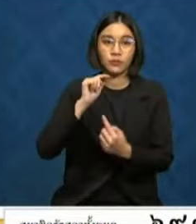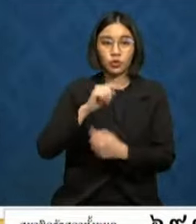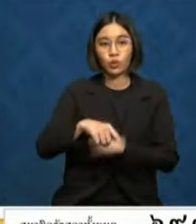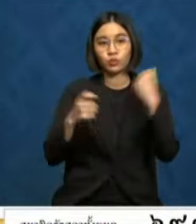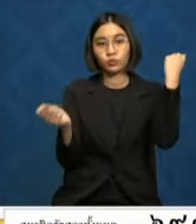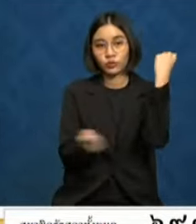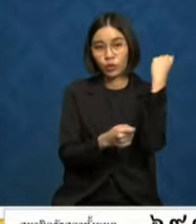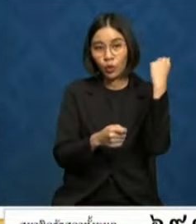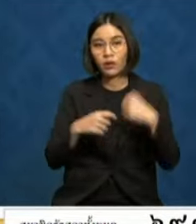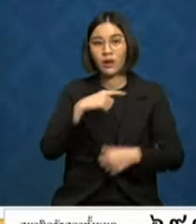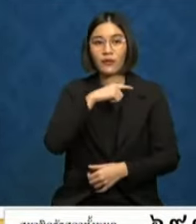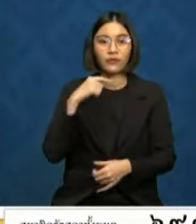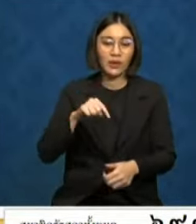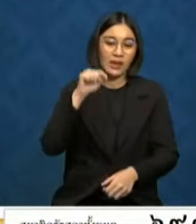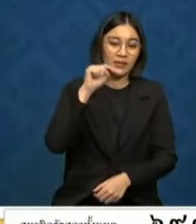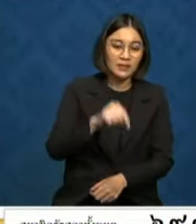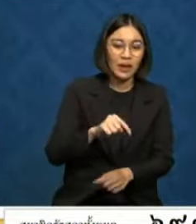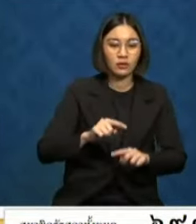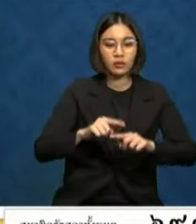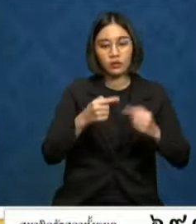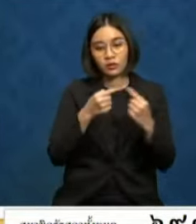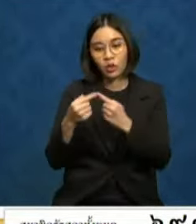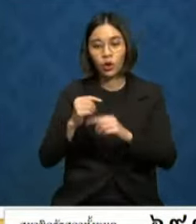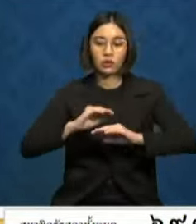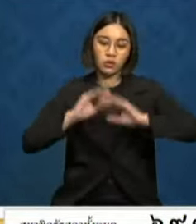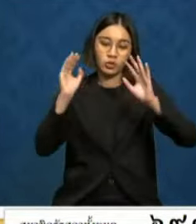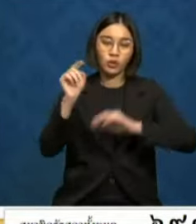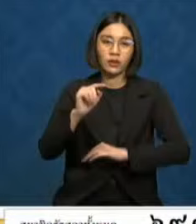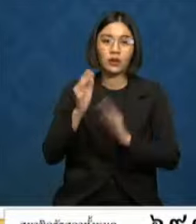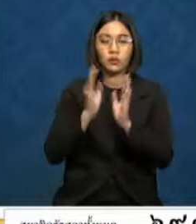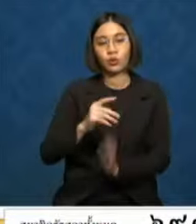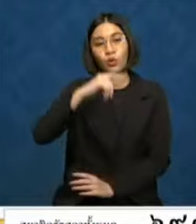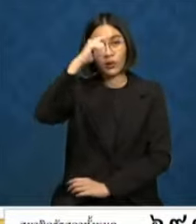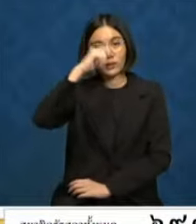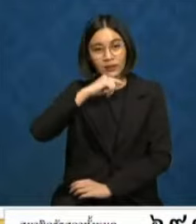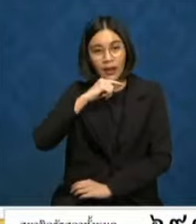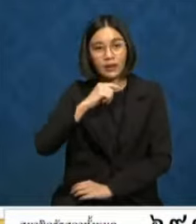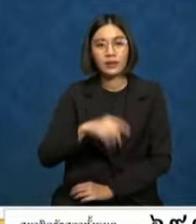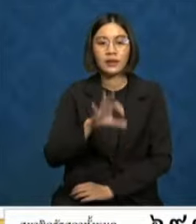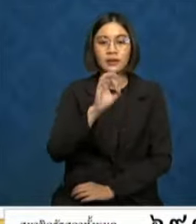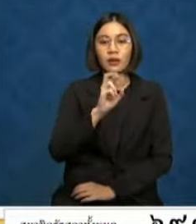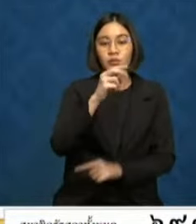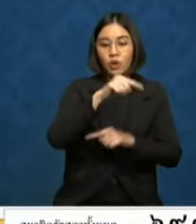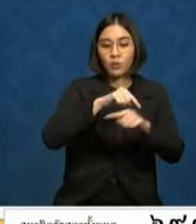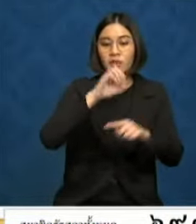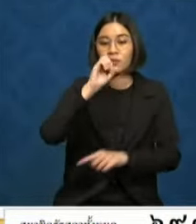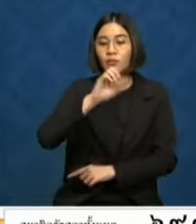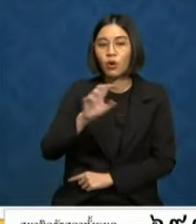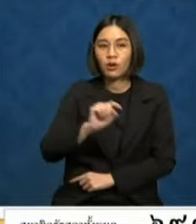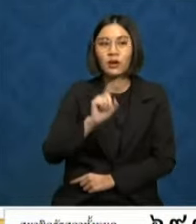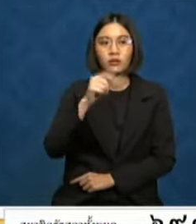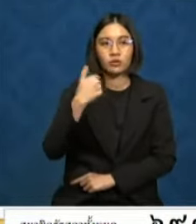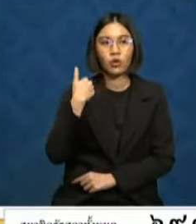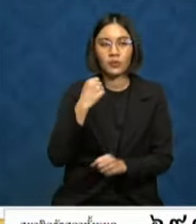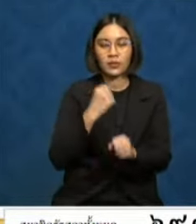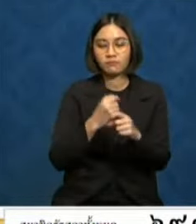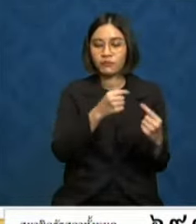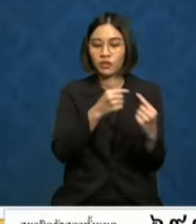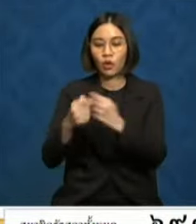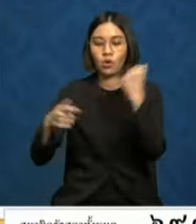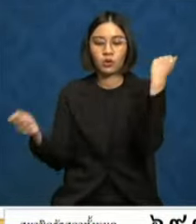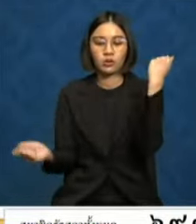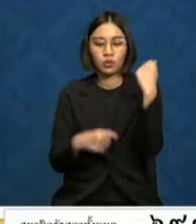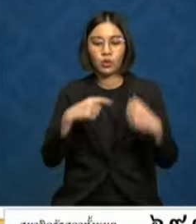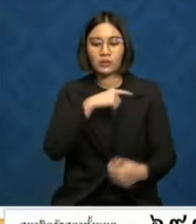ควรมีต่อหรือว่าควรจะยุติลงนะครับปรากฏว่าคนไทย 192 บอกว่าควรมีโทษประหารชีวิตต่